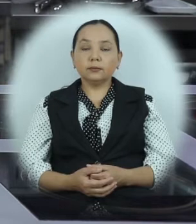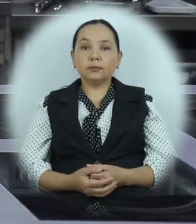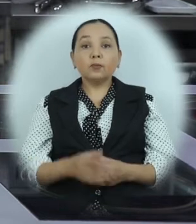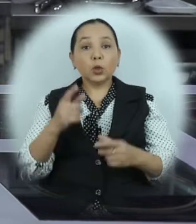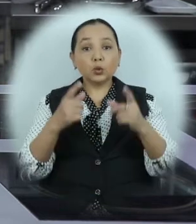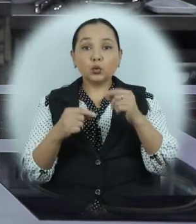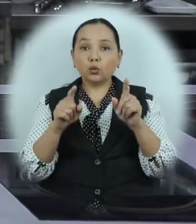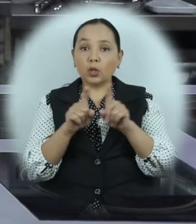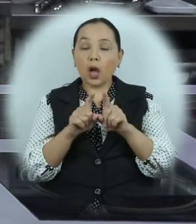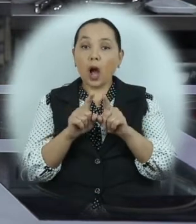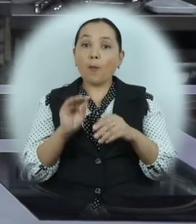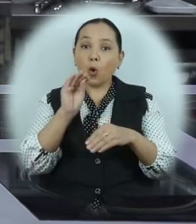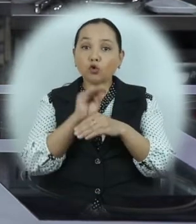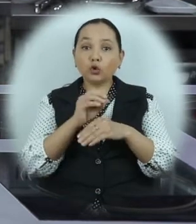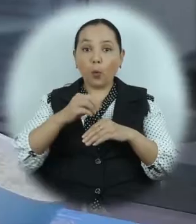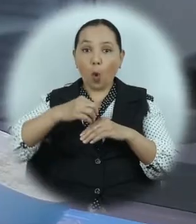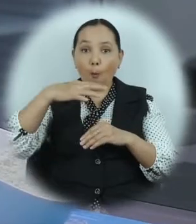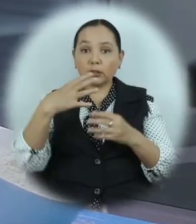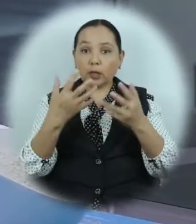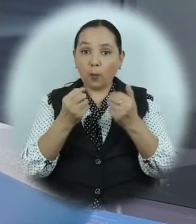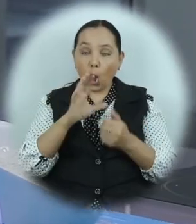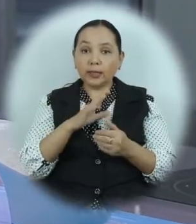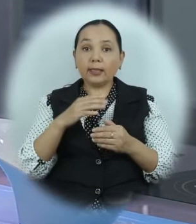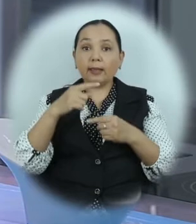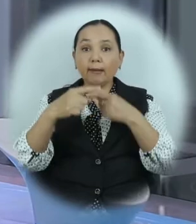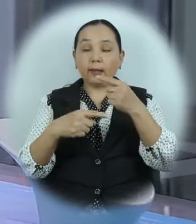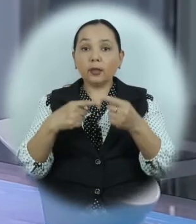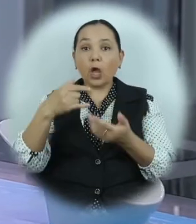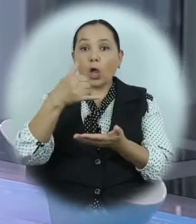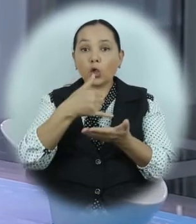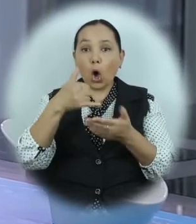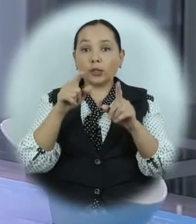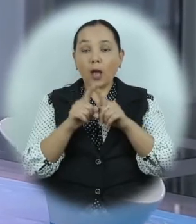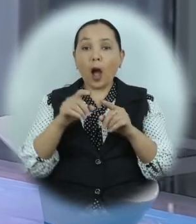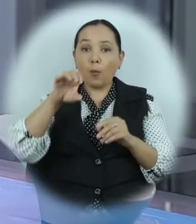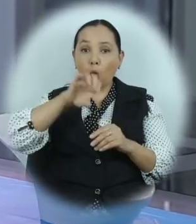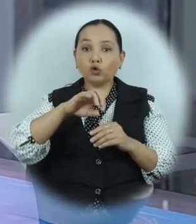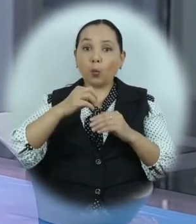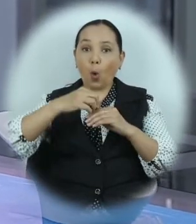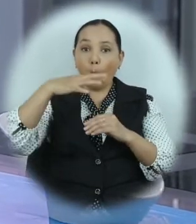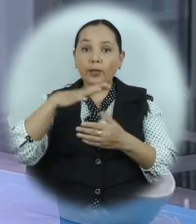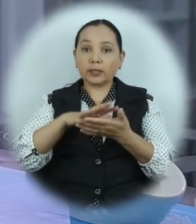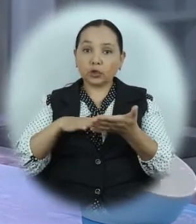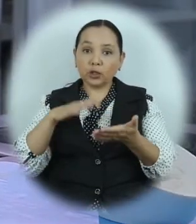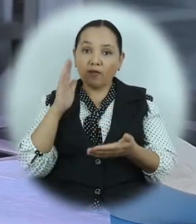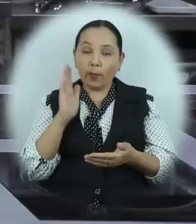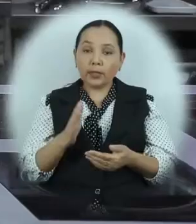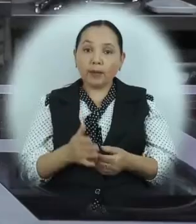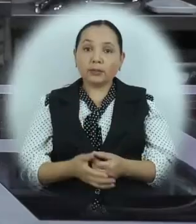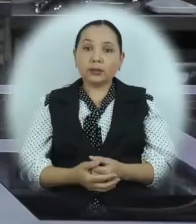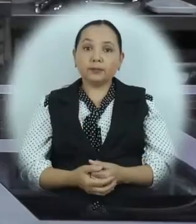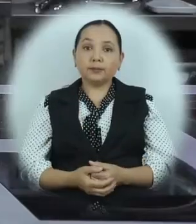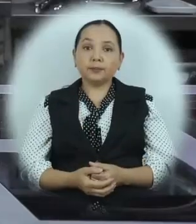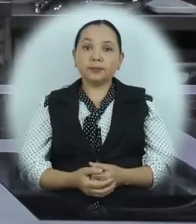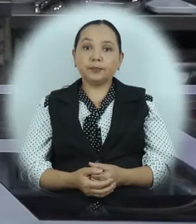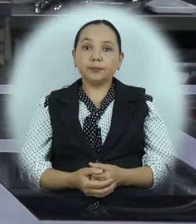Sutni ham qo'shib ko'pirtirib oldik. Ketidan yog'ni ham qo'shib ko'pirtirishda davom etamiz.